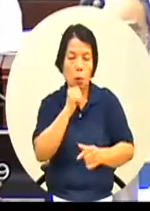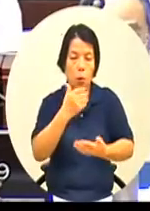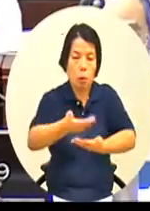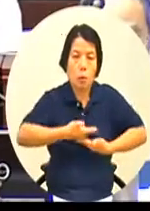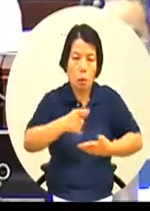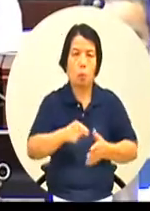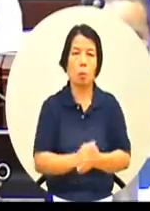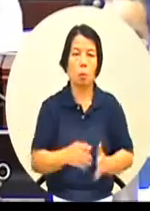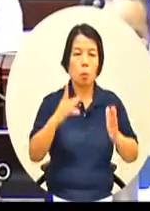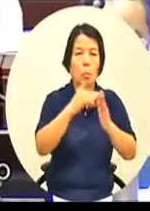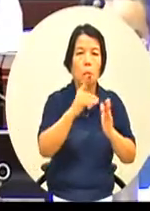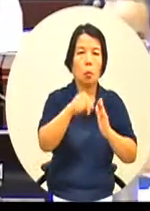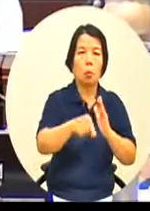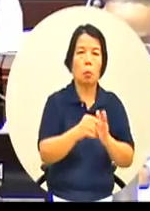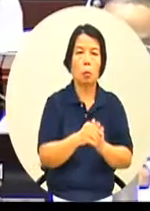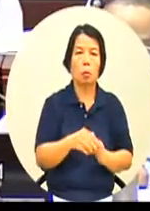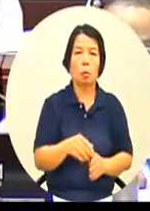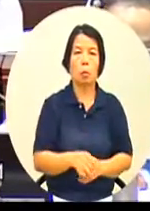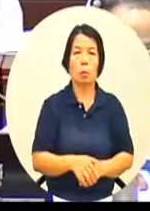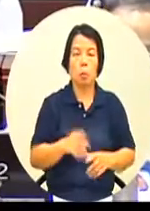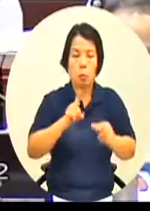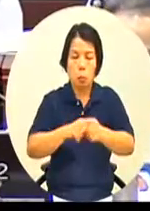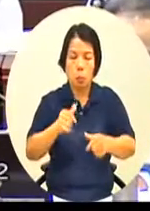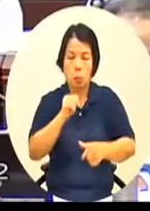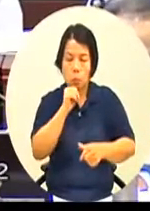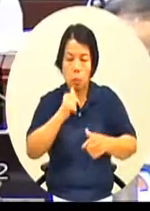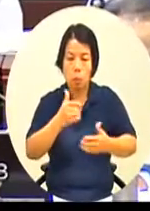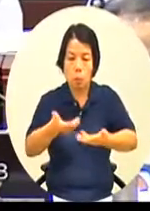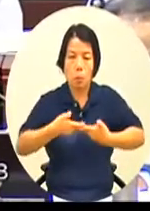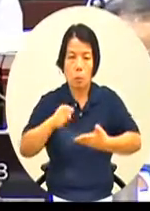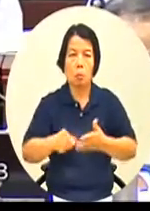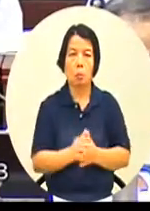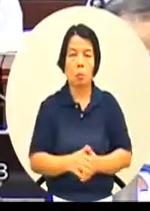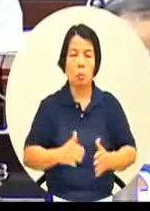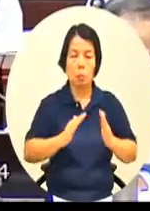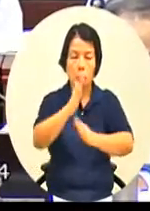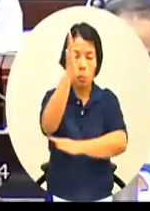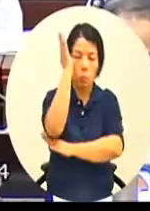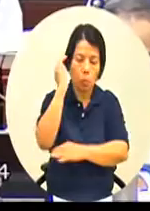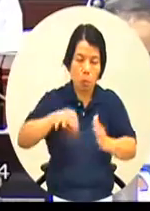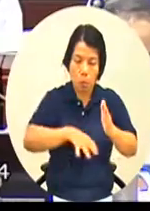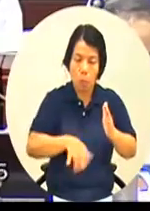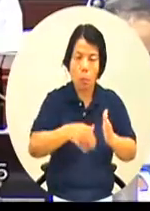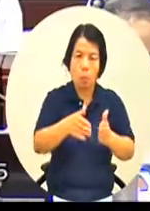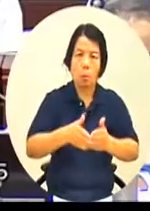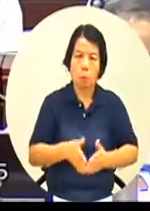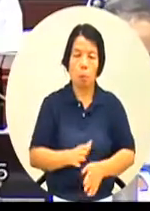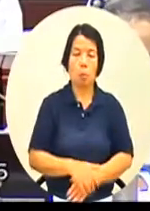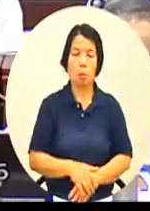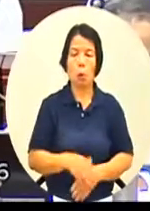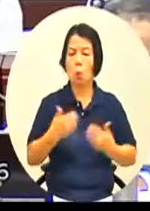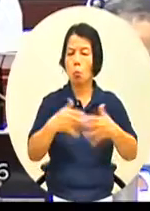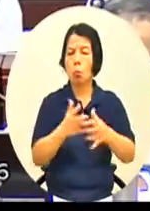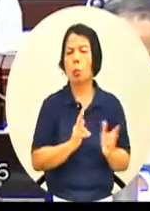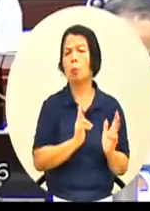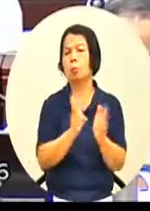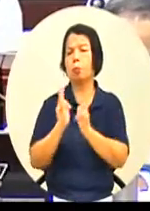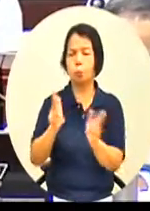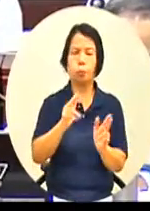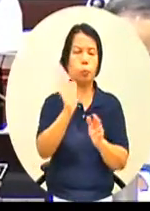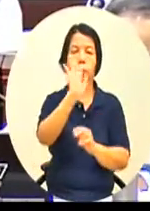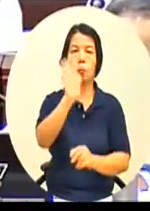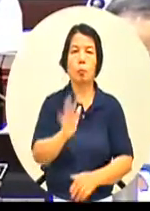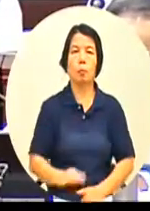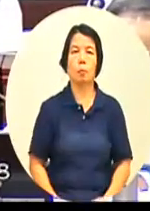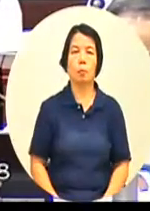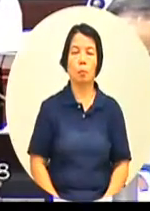样的，他要去 check 他是不是中低收入。事实上在市政府内部已经能够内部可以不需要再跑很多地方，那